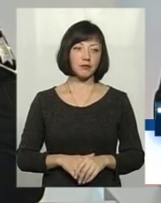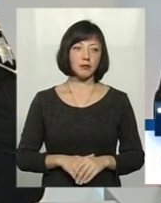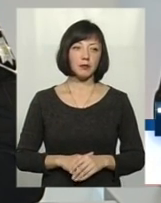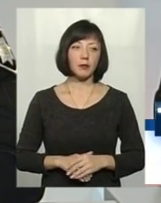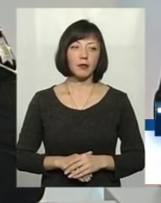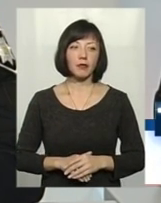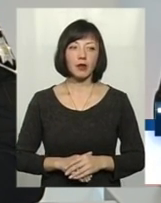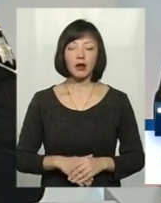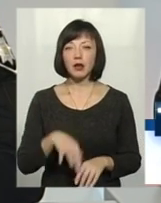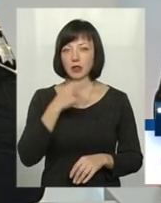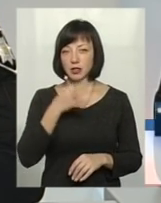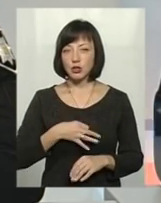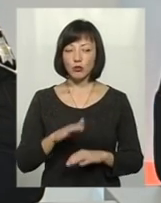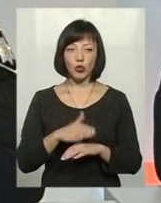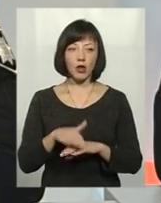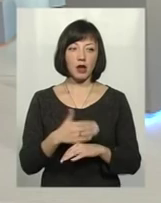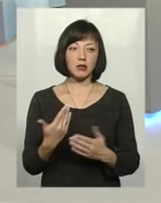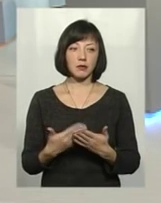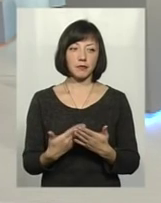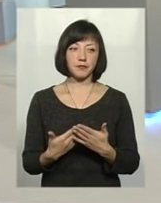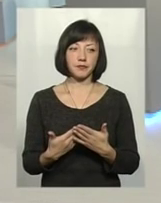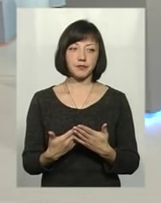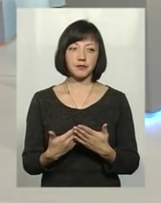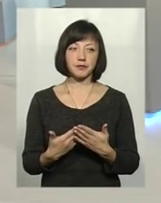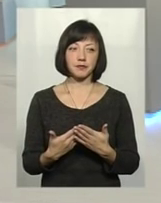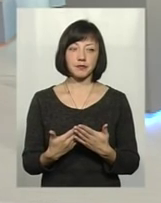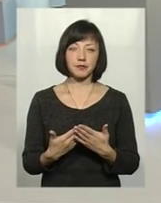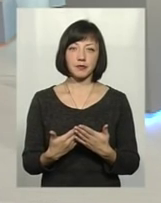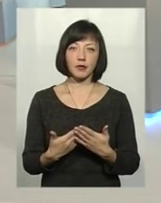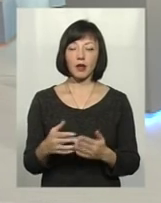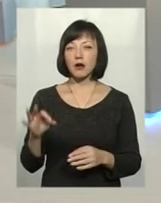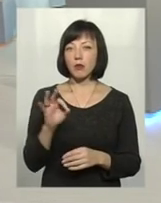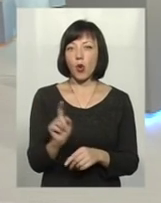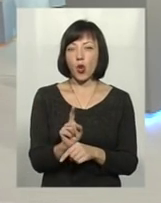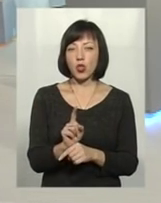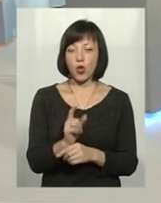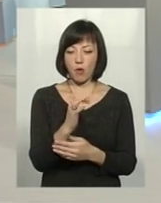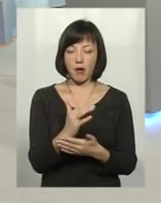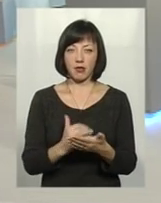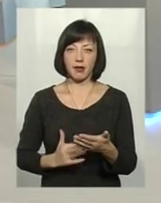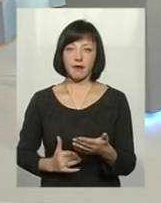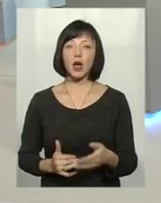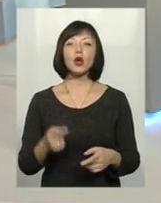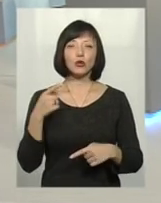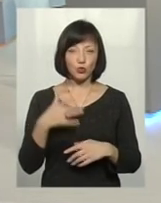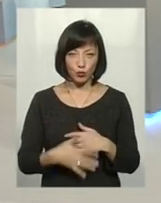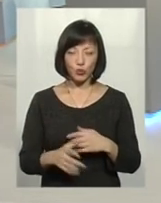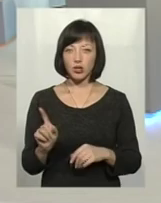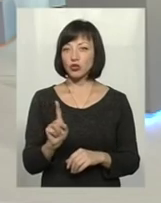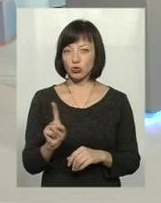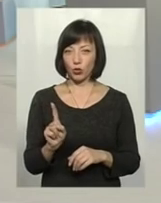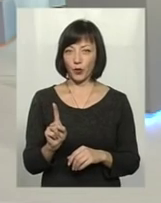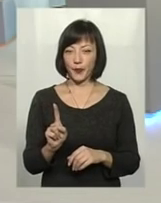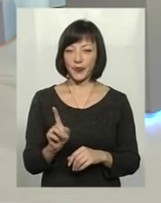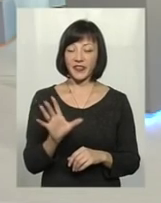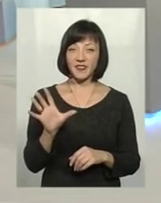Скажіть, будь ласка, якщо от про нормативи, зрозуміло, що